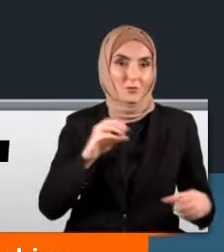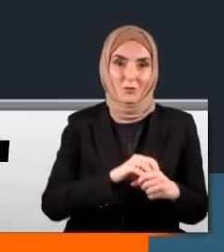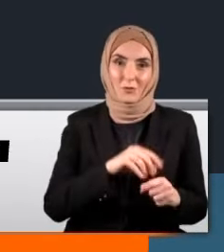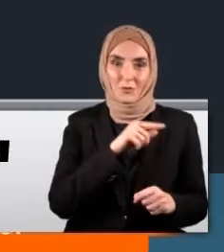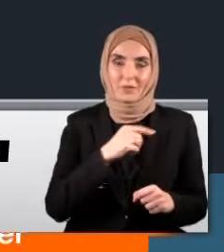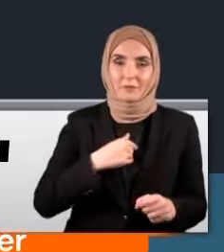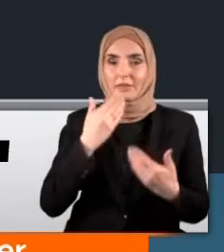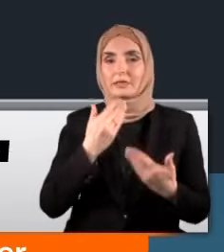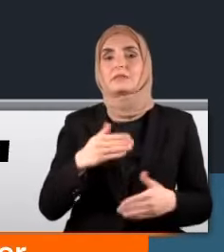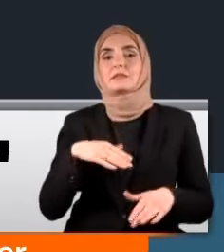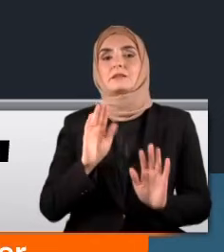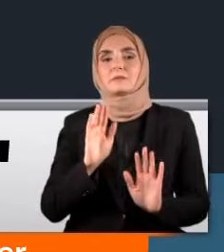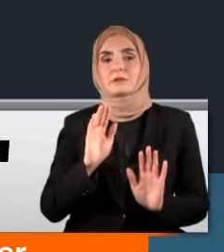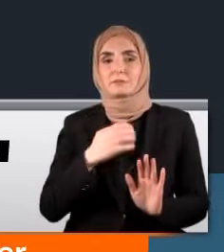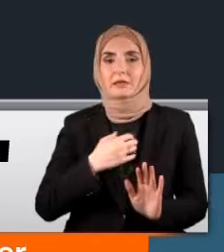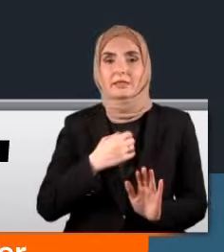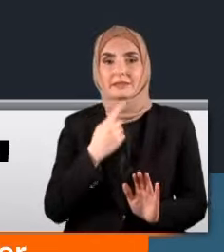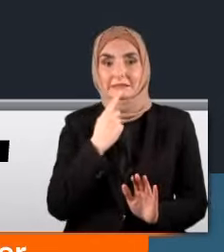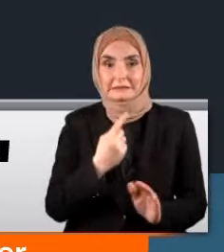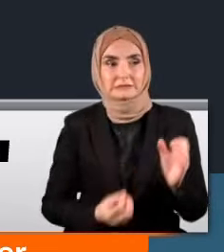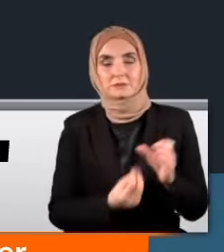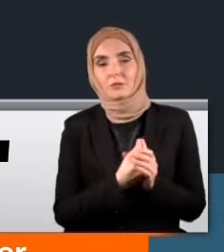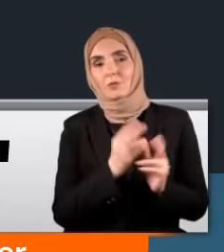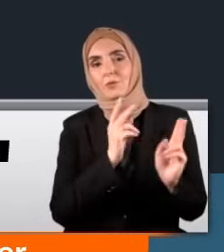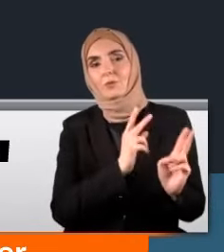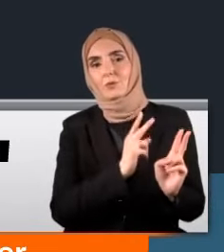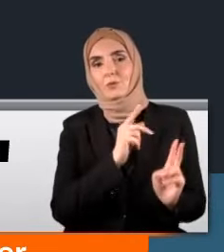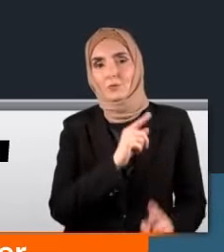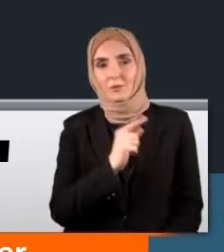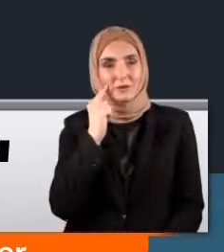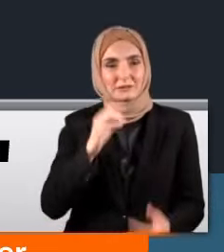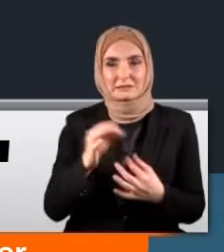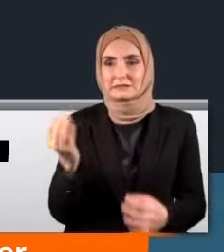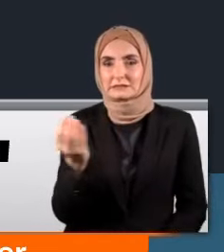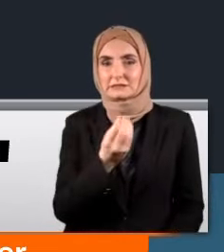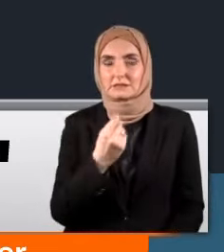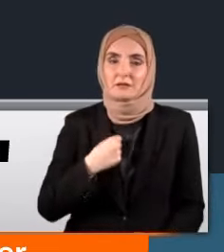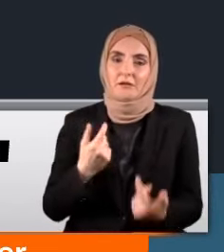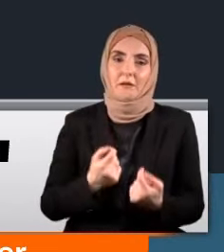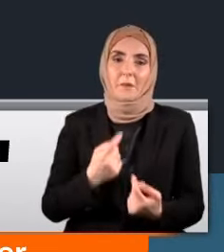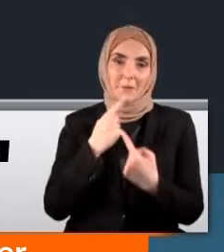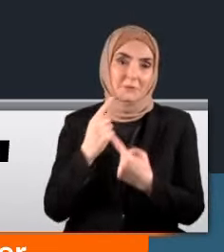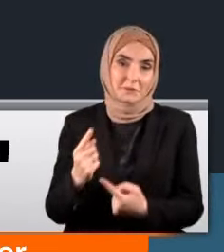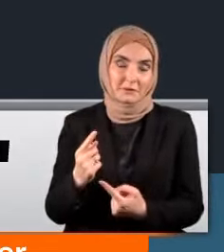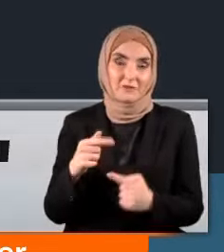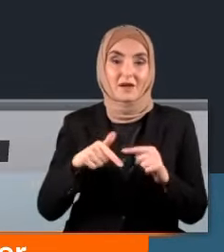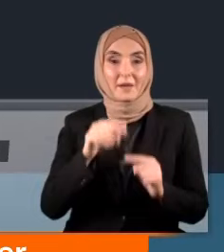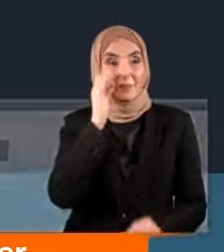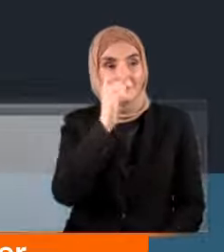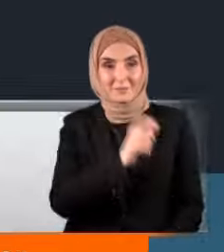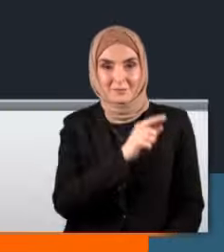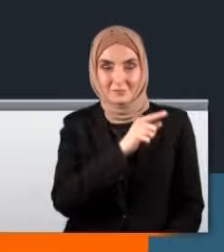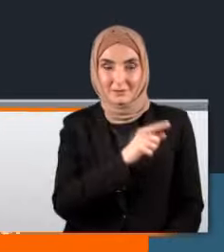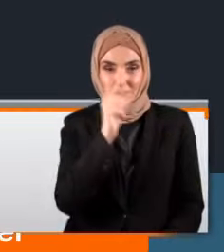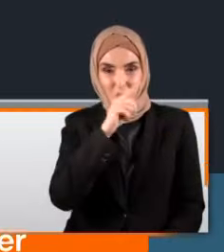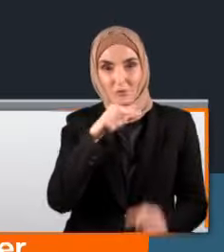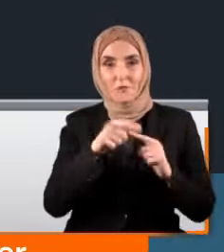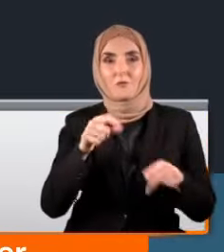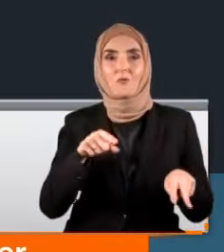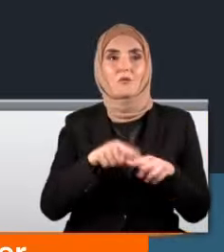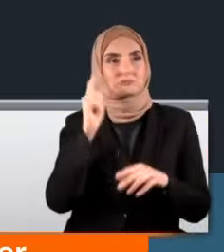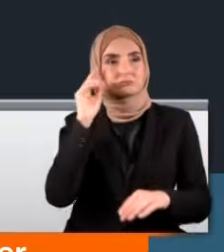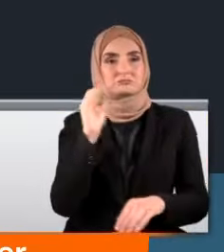kişiye söylediğim oldu sadece zor dönemdeyken. Hatta Fatih Terim fon zedeleri diye grup kurulmuş. Ben hocaya bir fon kuracaktım. Öyle bir planım